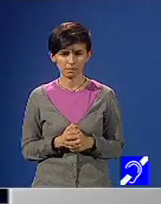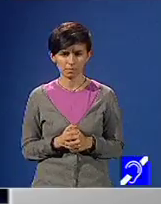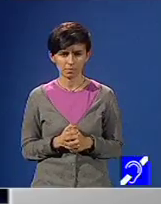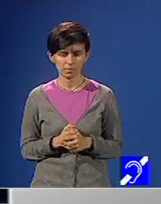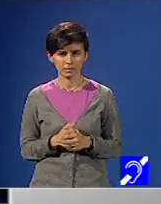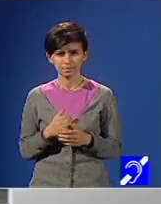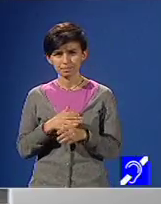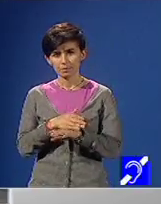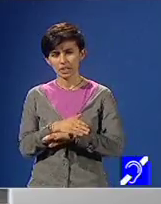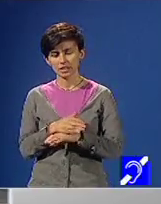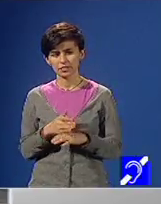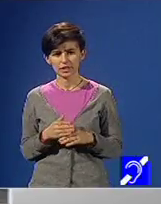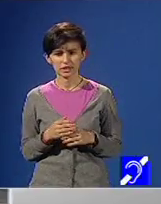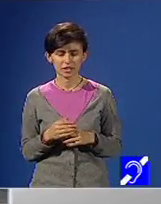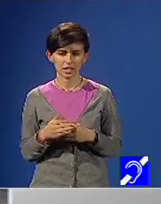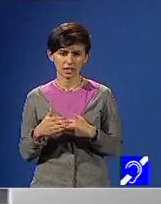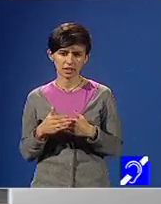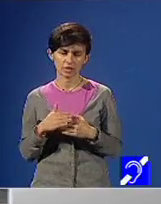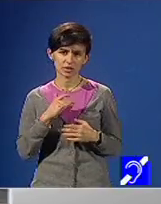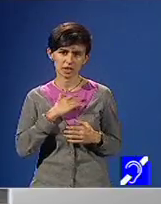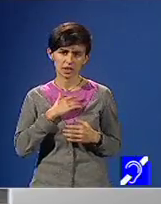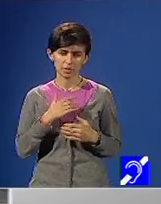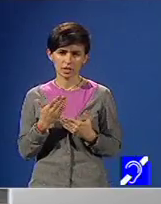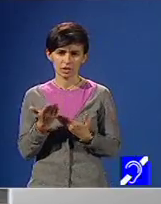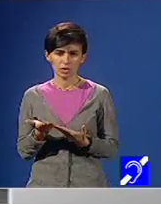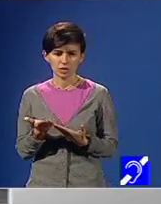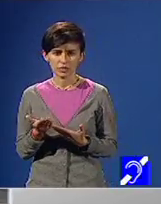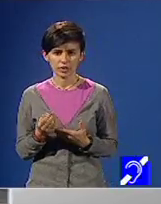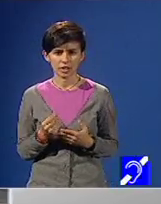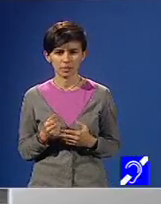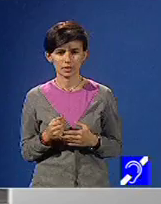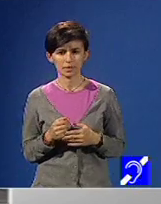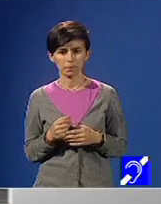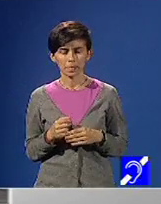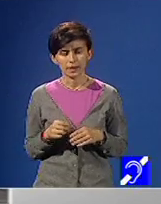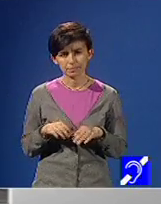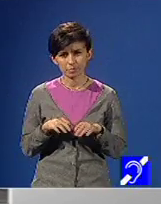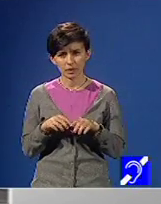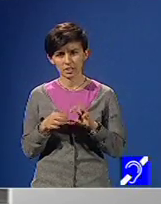Intervențiile asistate de animale le oferim în colaborare cu prietenii noștri de la Asociația Dog Assist.